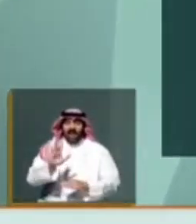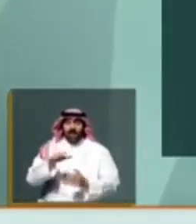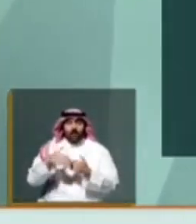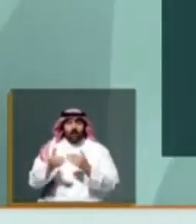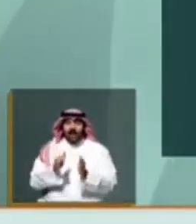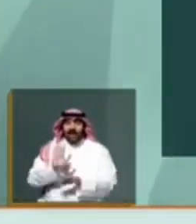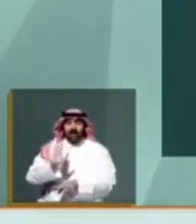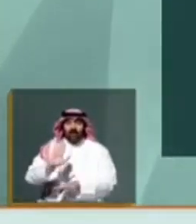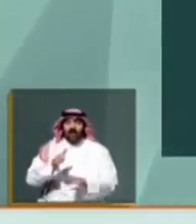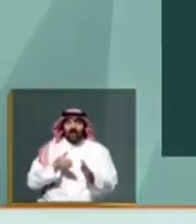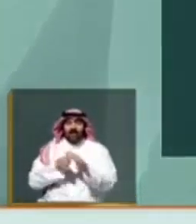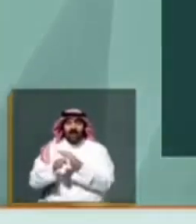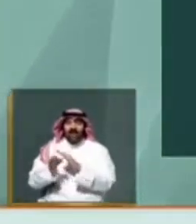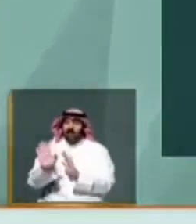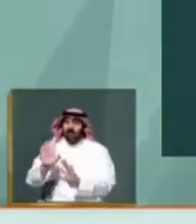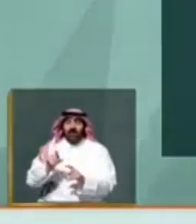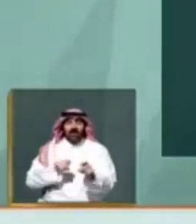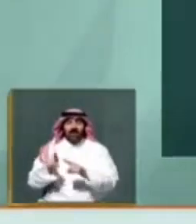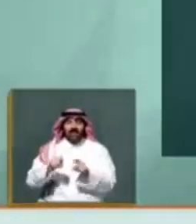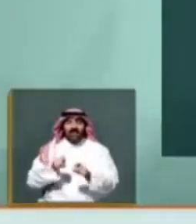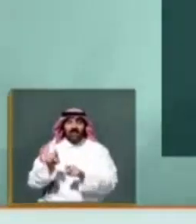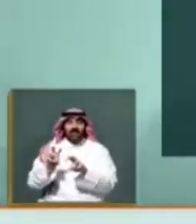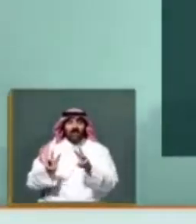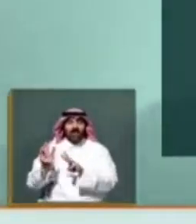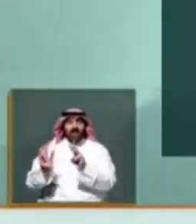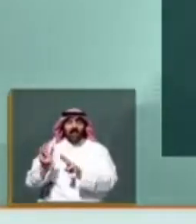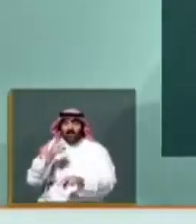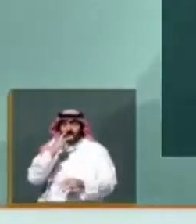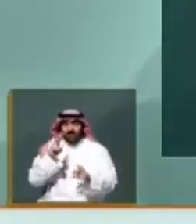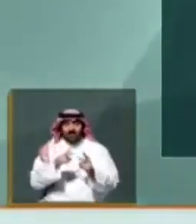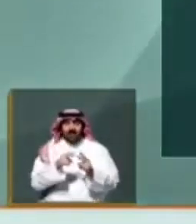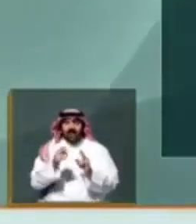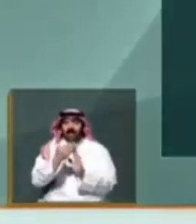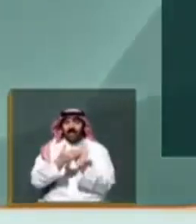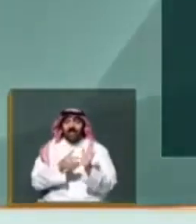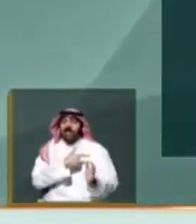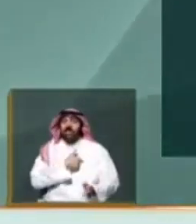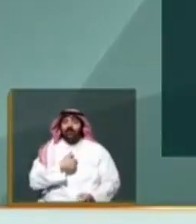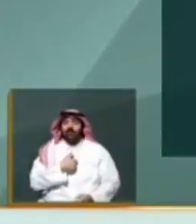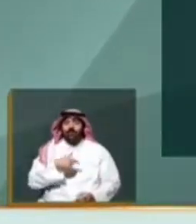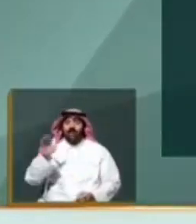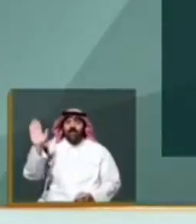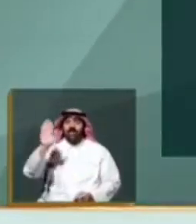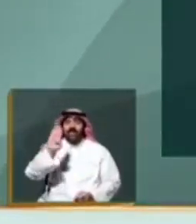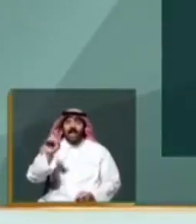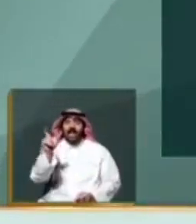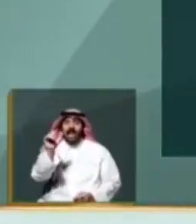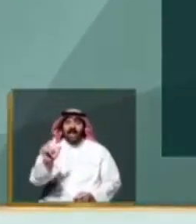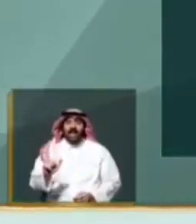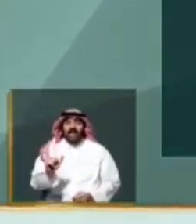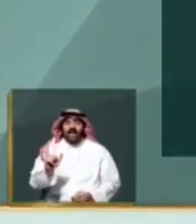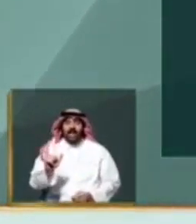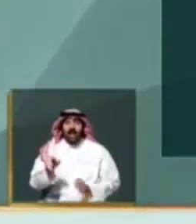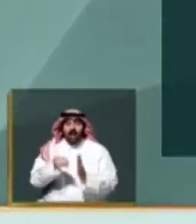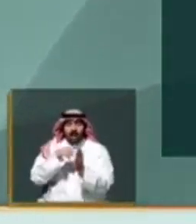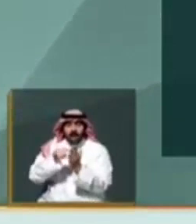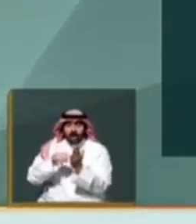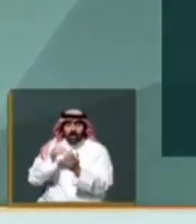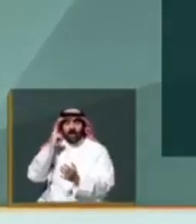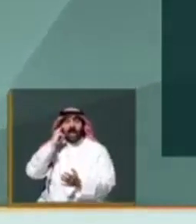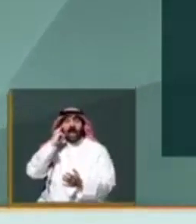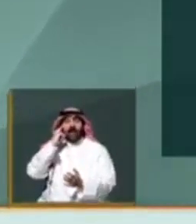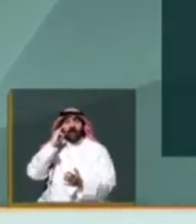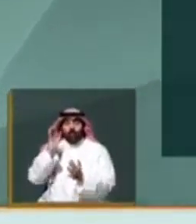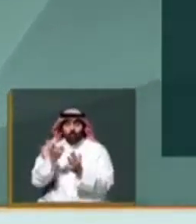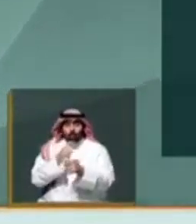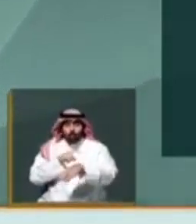خدمة المستفيدين أو أحد فروع الوزارة. كما يتيح تطبيق سكني التسجيل الإلكتروني ومعرفة حالة الاستحقاق